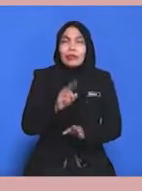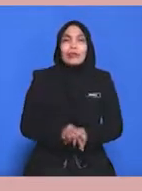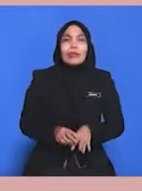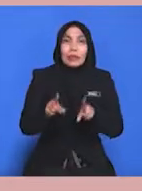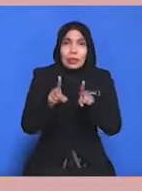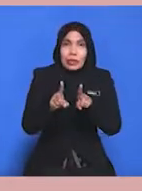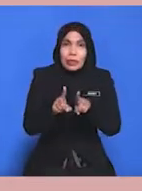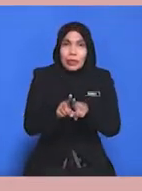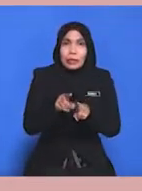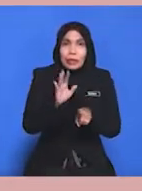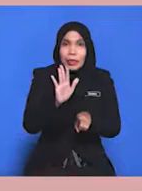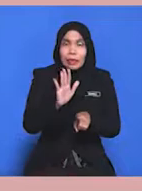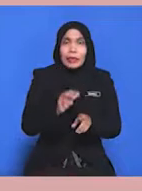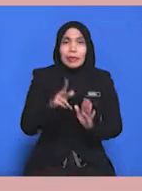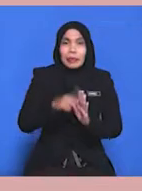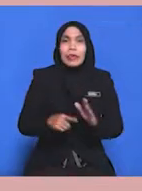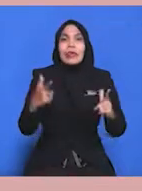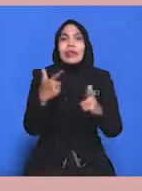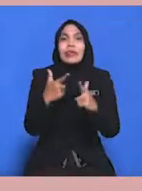dengan 5 perlawanan.